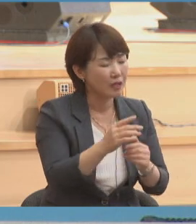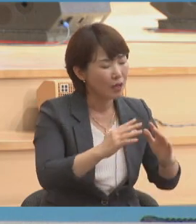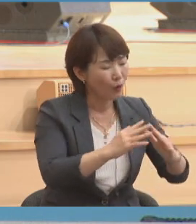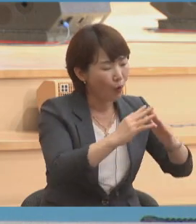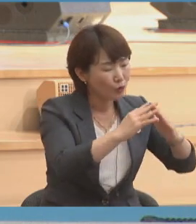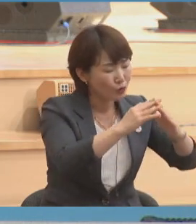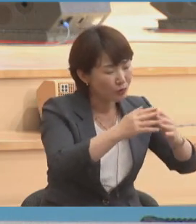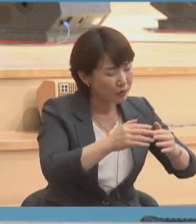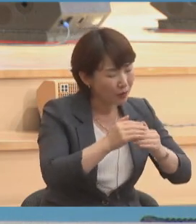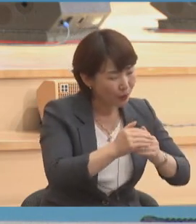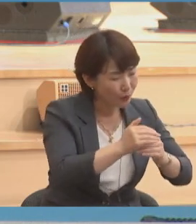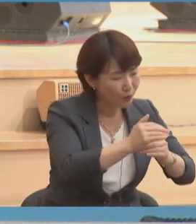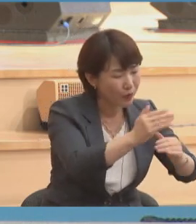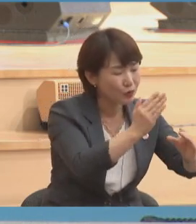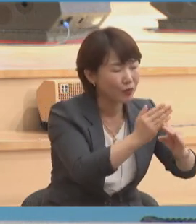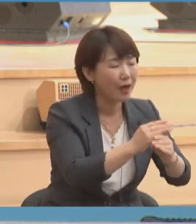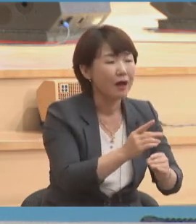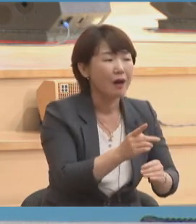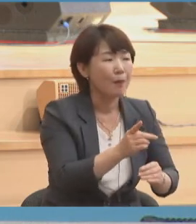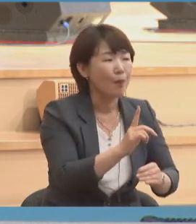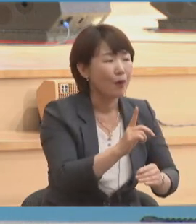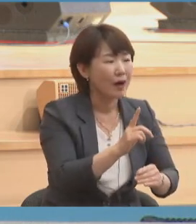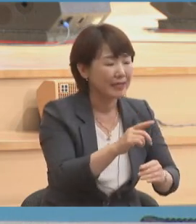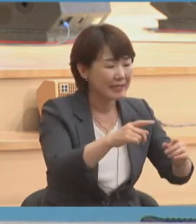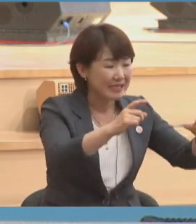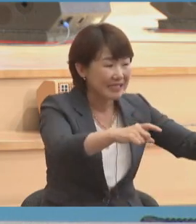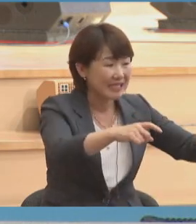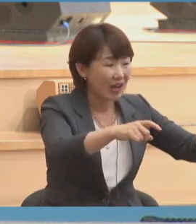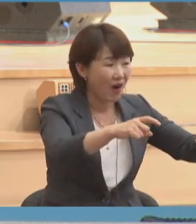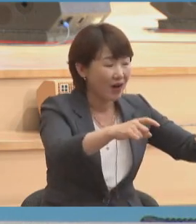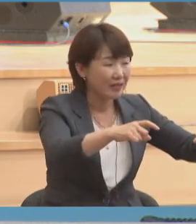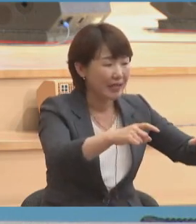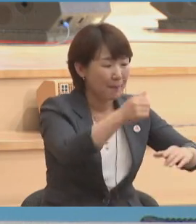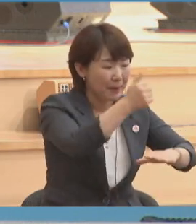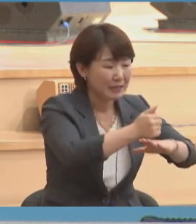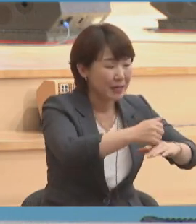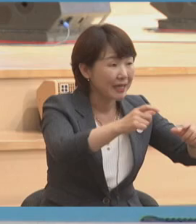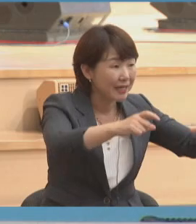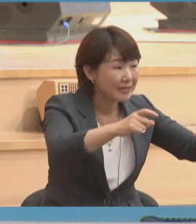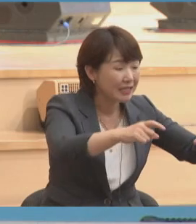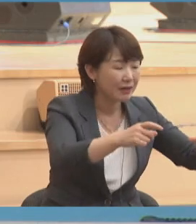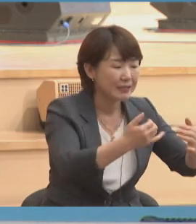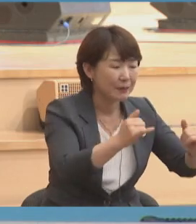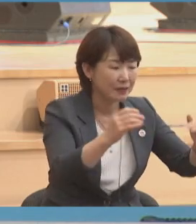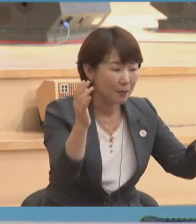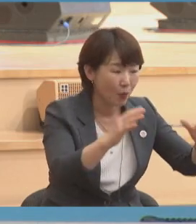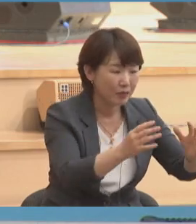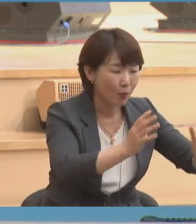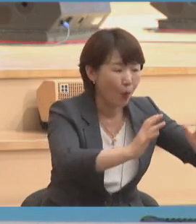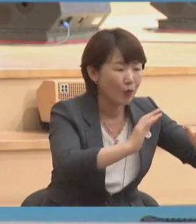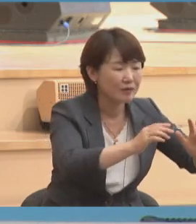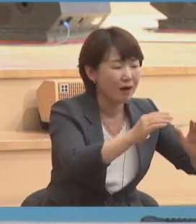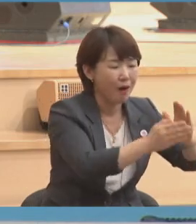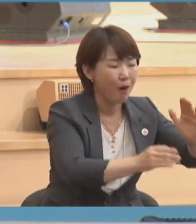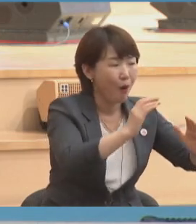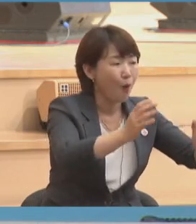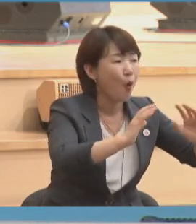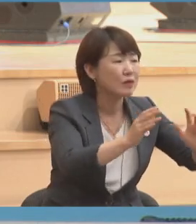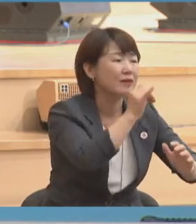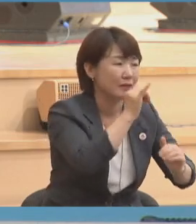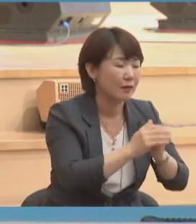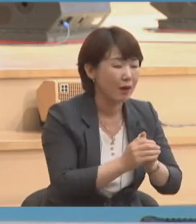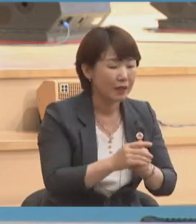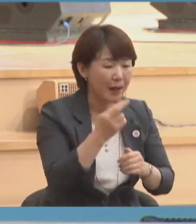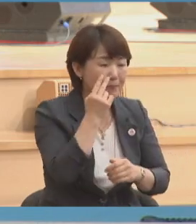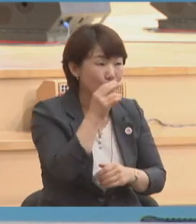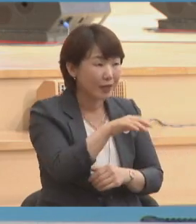속에 그 어렵다라는 이 지역 주민 공청회를 앞두고 있었을 때 일입니다. 여러분 미국에서는 교회가 건축을